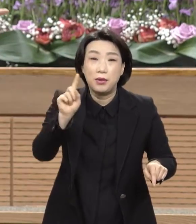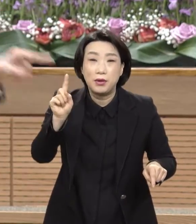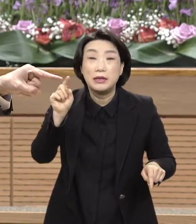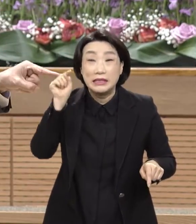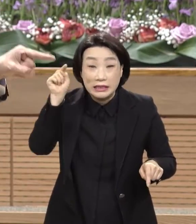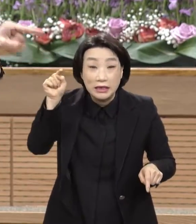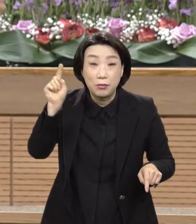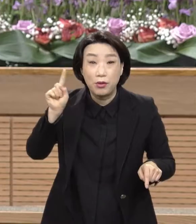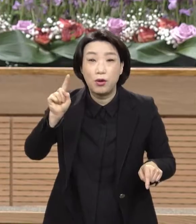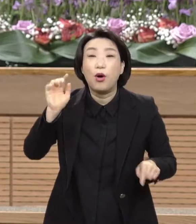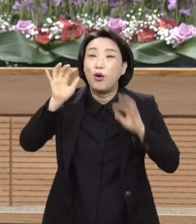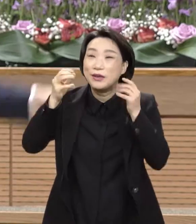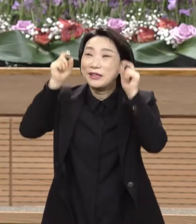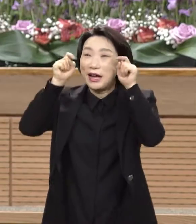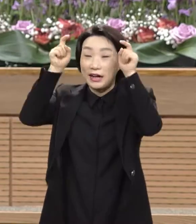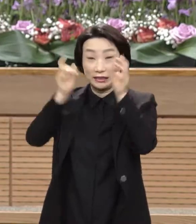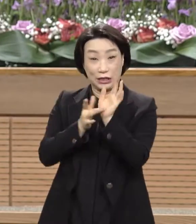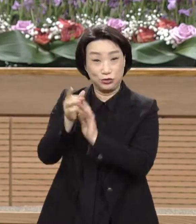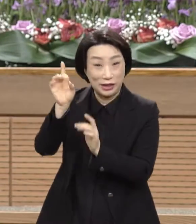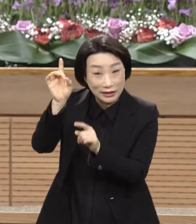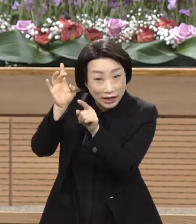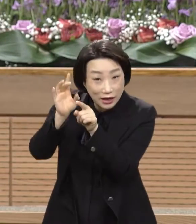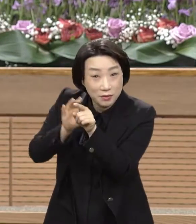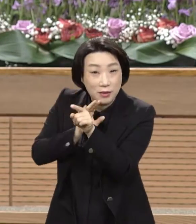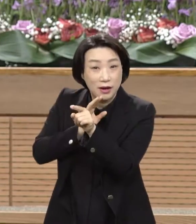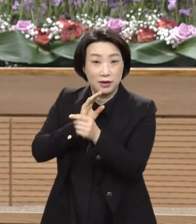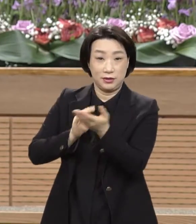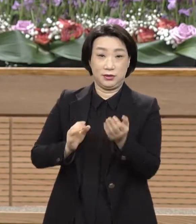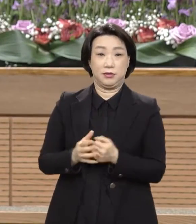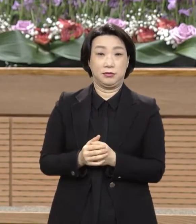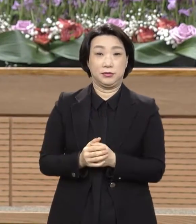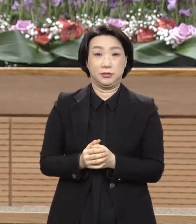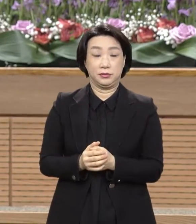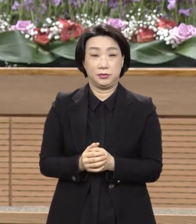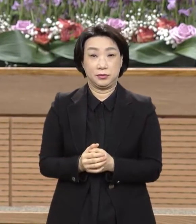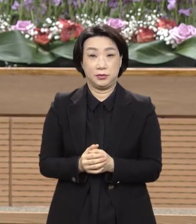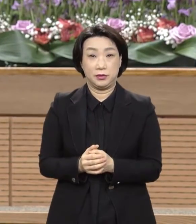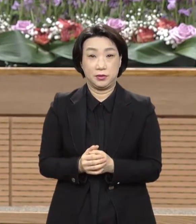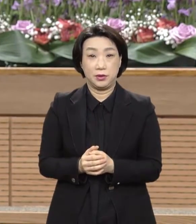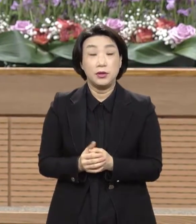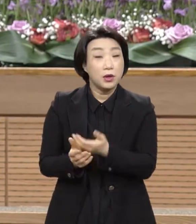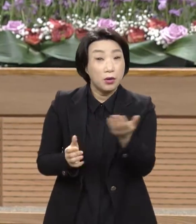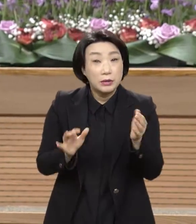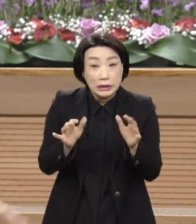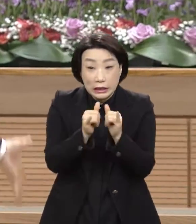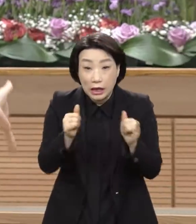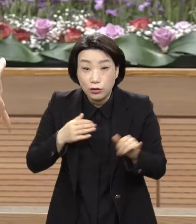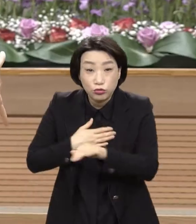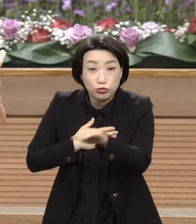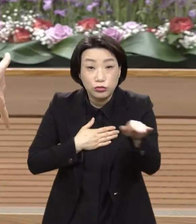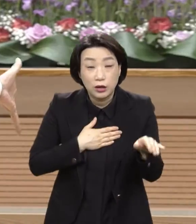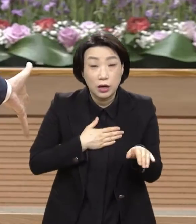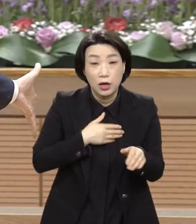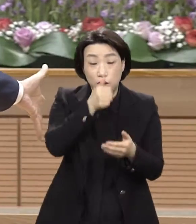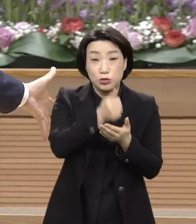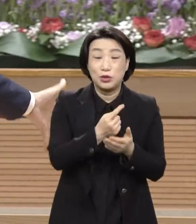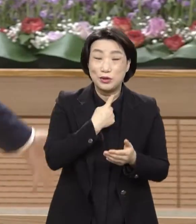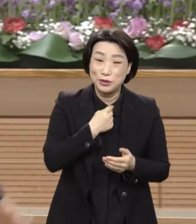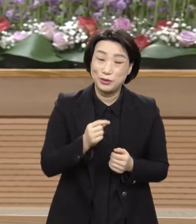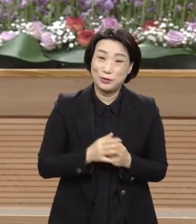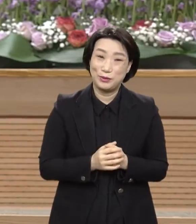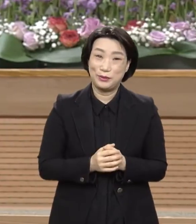그 실상이 어린 양 예수라 이 말이에요. 예수. 그럼 왜 인간이 죄는